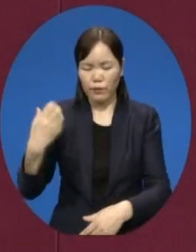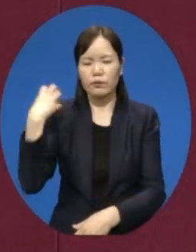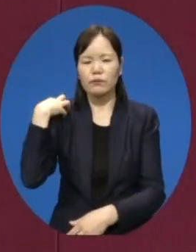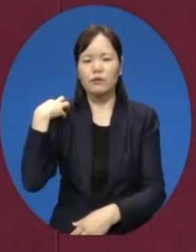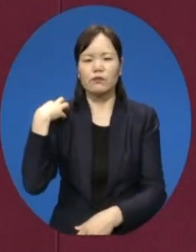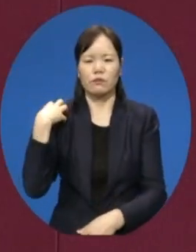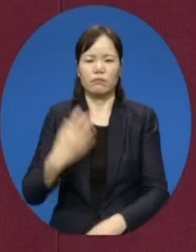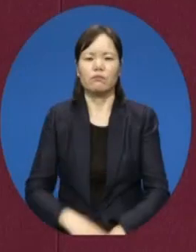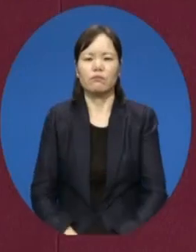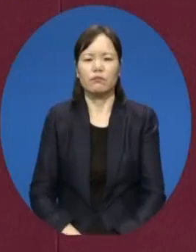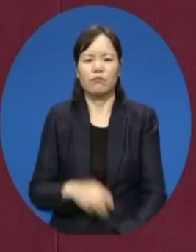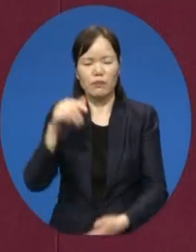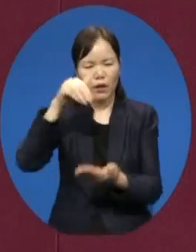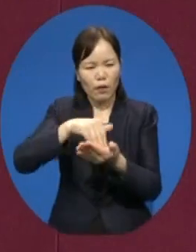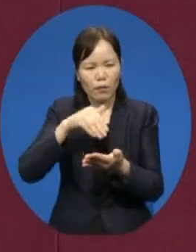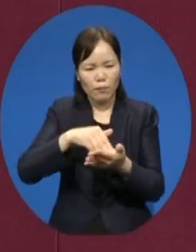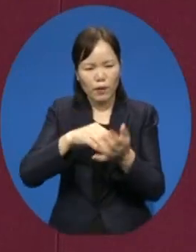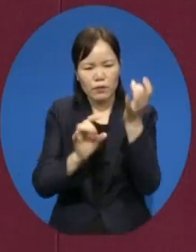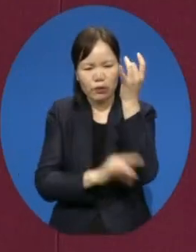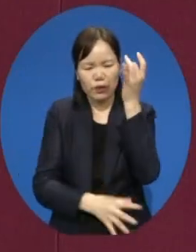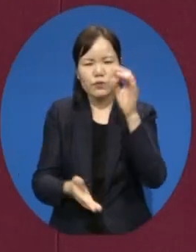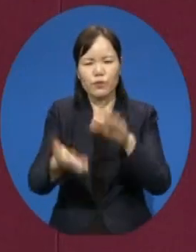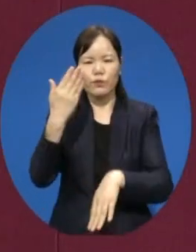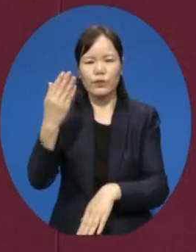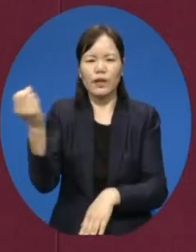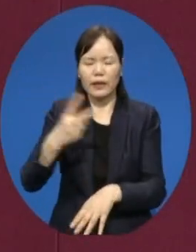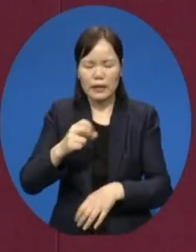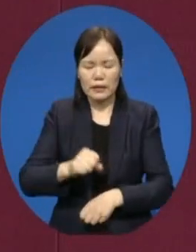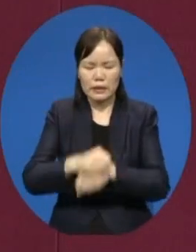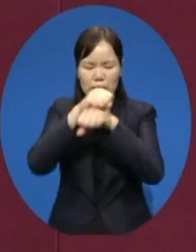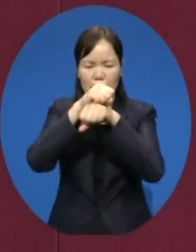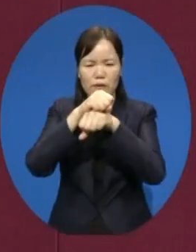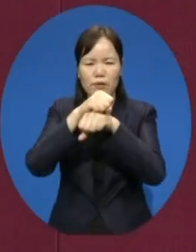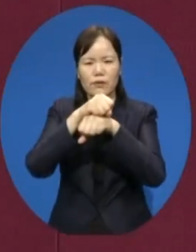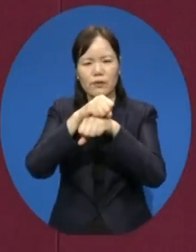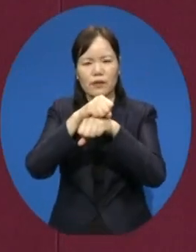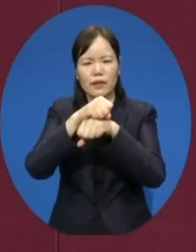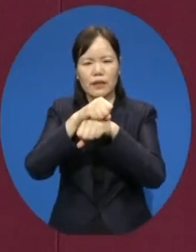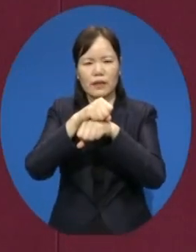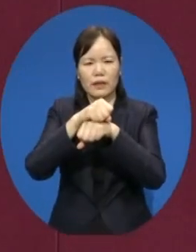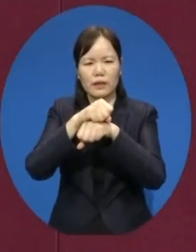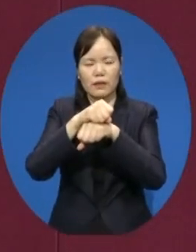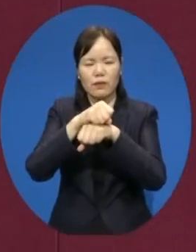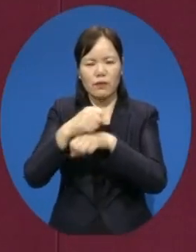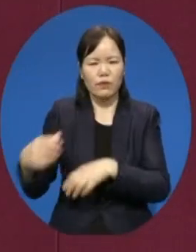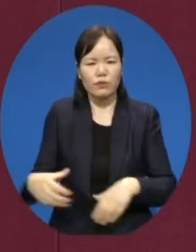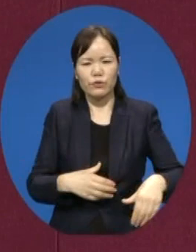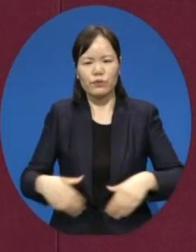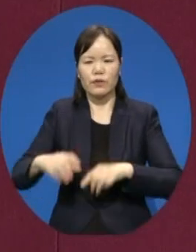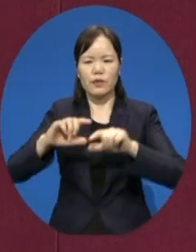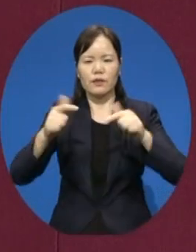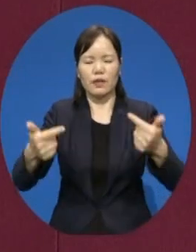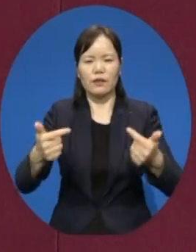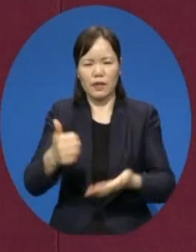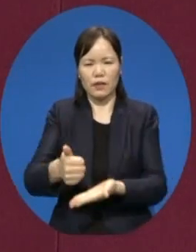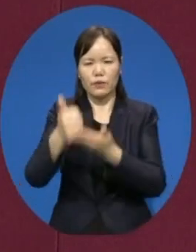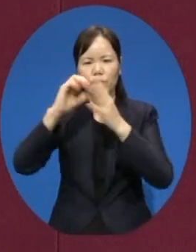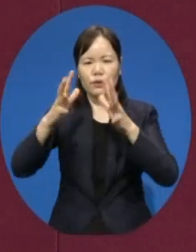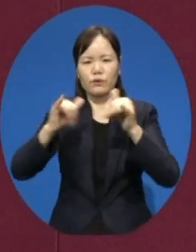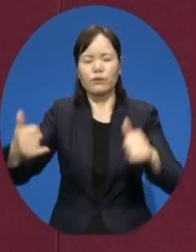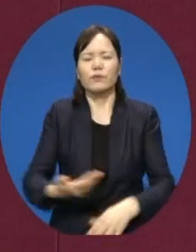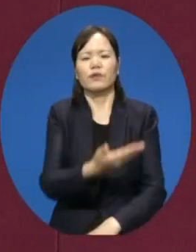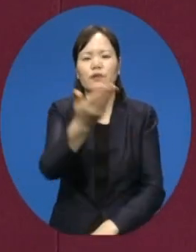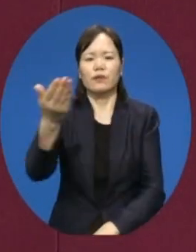책임지겠습니다. 그 반성의 바탕에 다시 사흘린 일 주저하지 않을 것입니다. 존경하는 국민